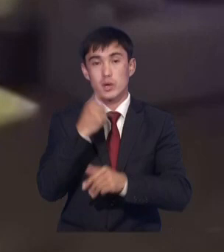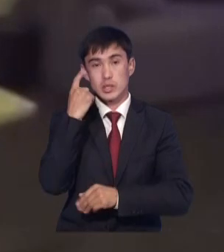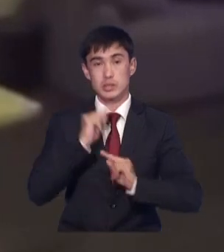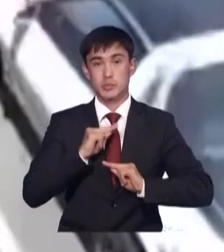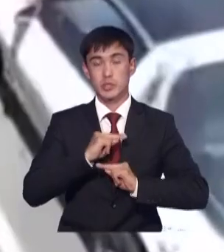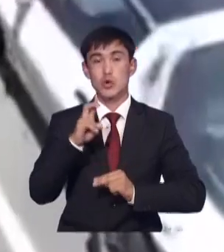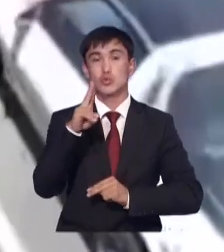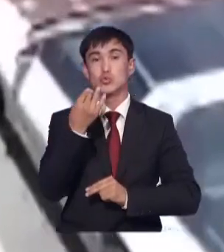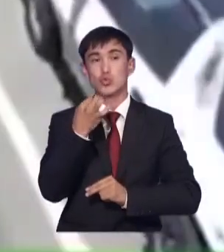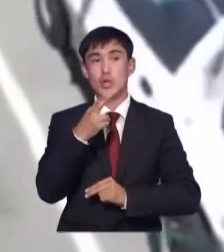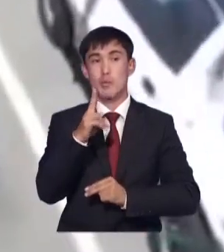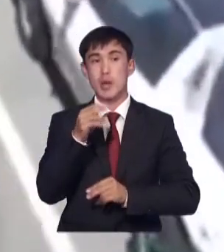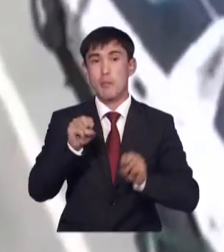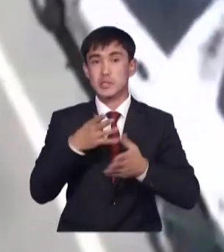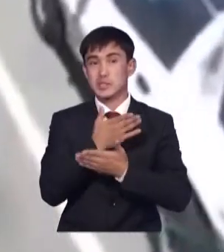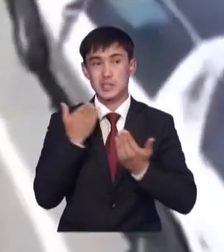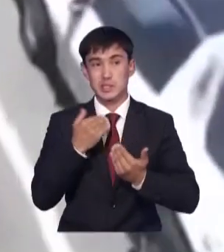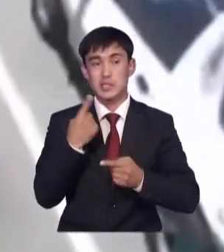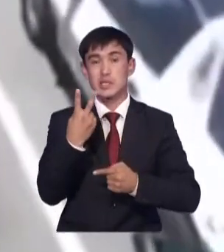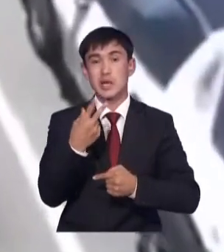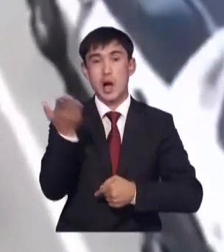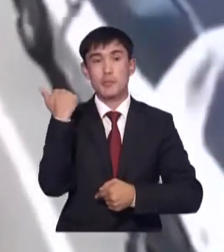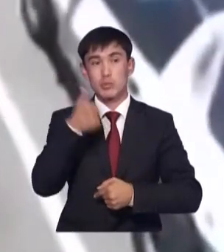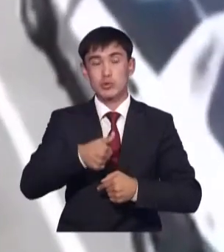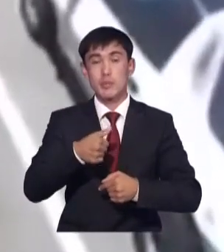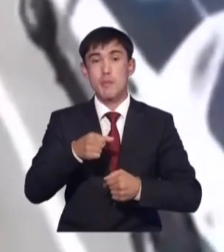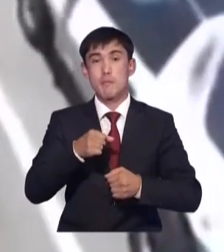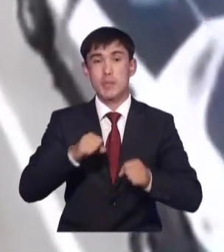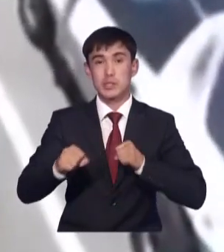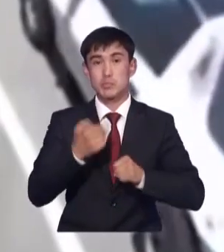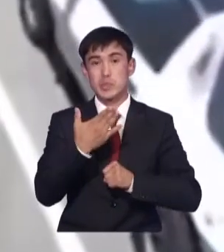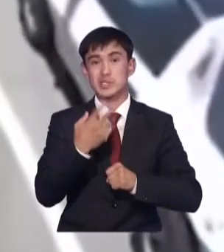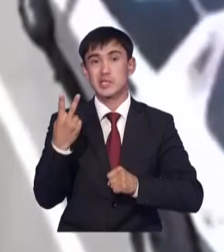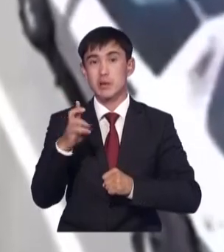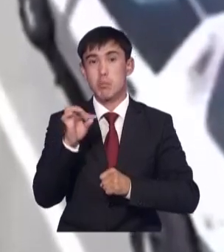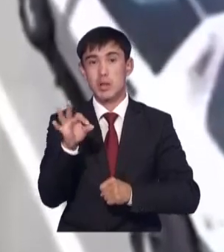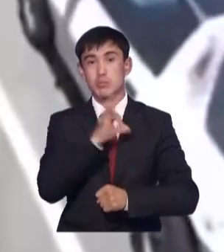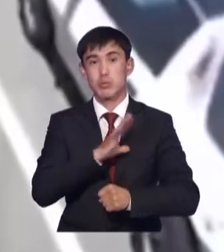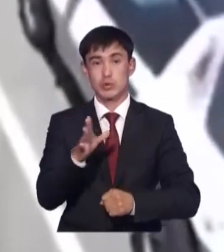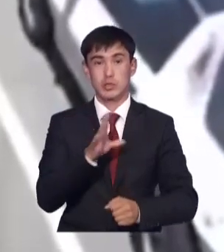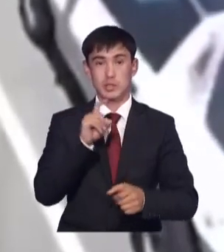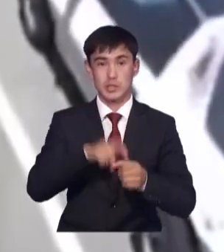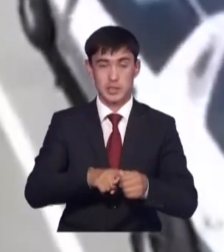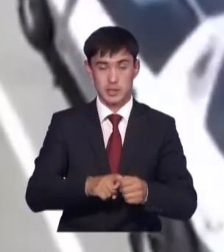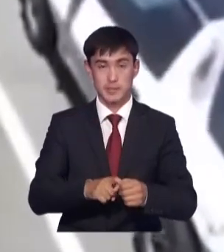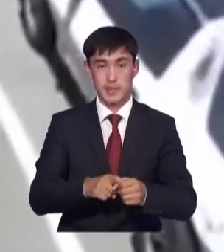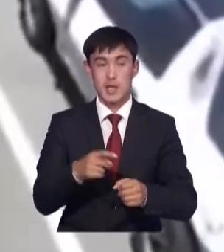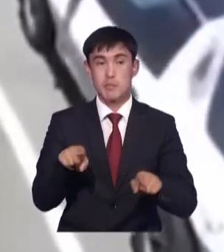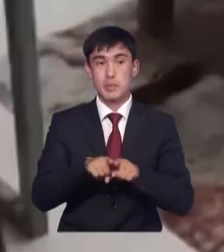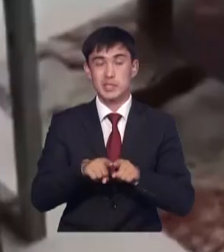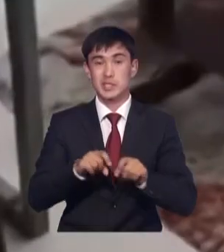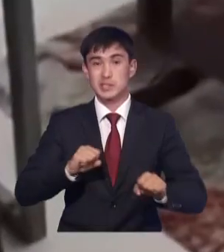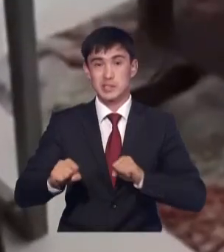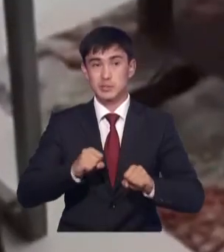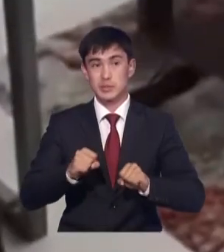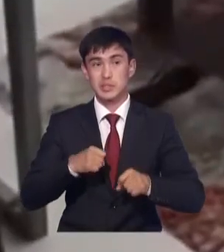цунами қаупін жоққа шығарды. Бұдан екі апта бұрын өңірде магнитудасы 5.2 балдық қозғалыс тіркелген еді. Екі бірдей